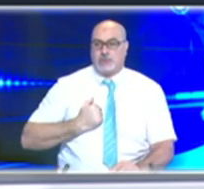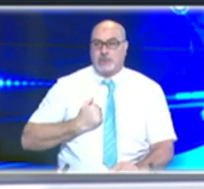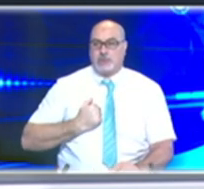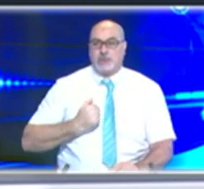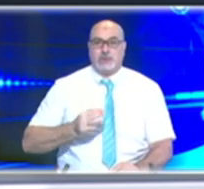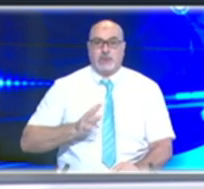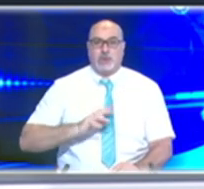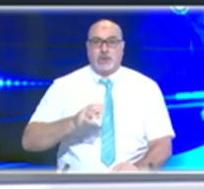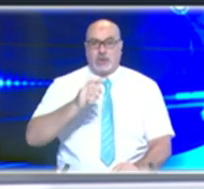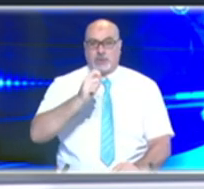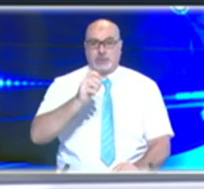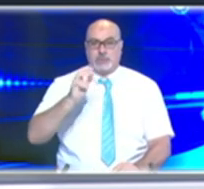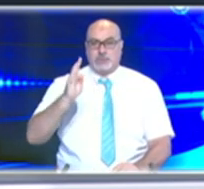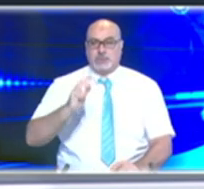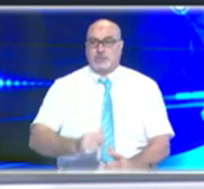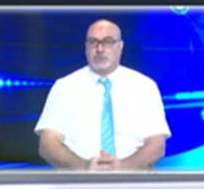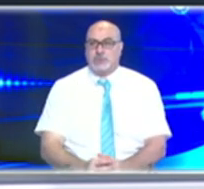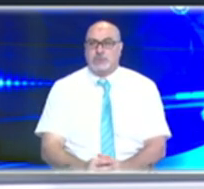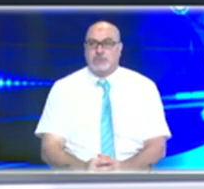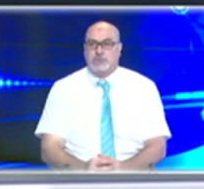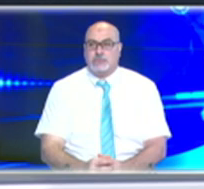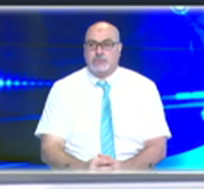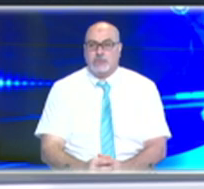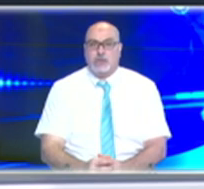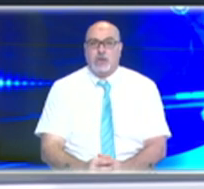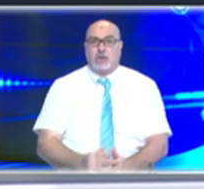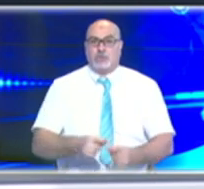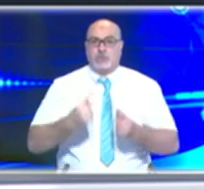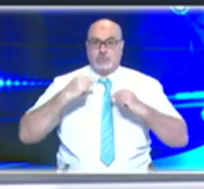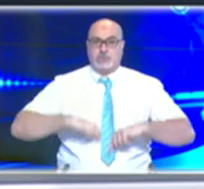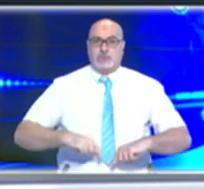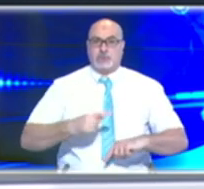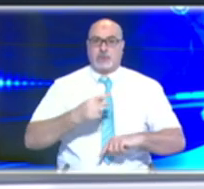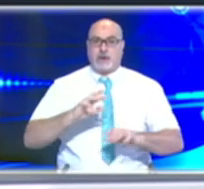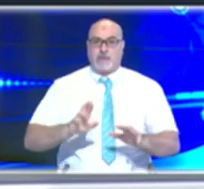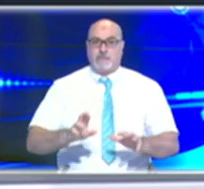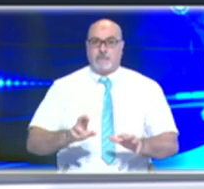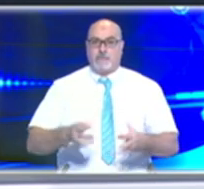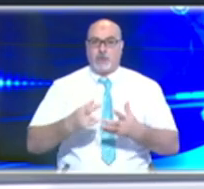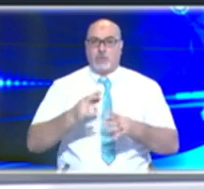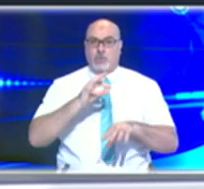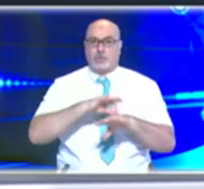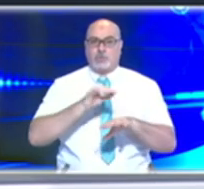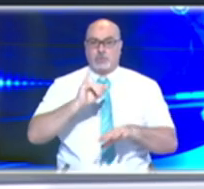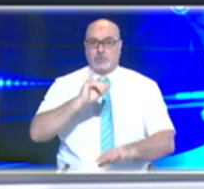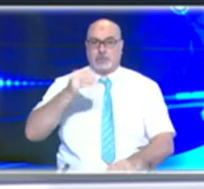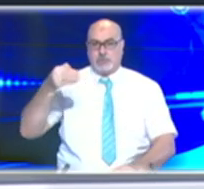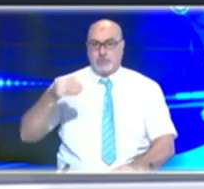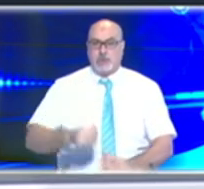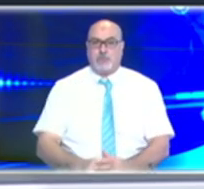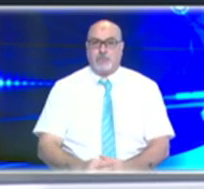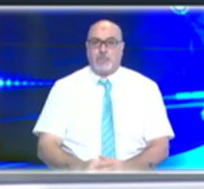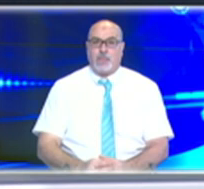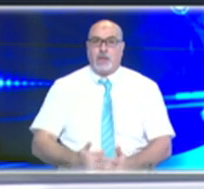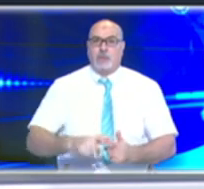وإصلاح المستشفيات عبد الرحمن بن بوزيد، والوزير المكلف بإصلاح المستشفيات إسماعيل مصباح،